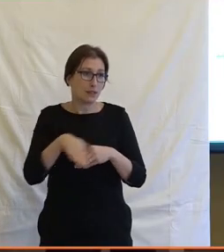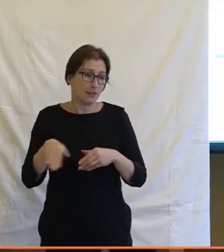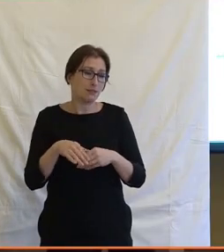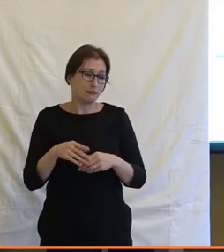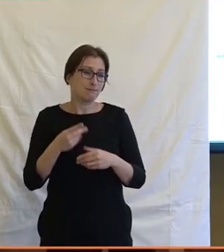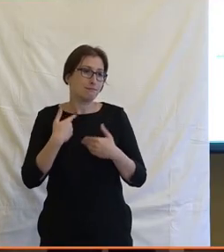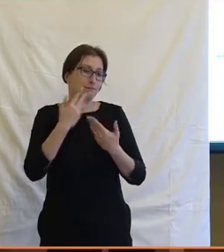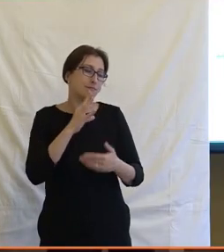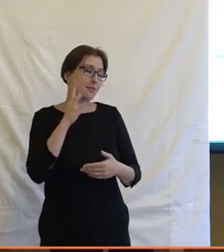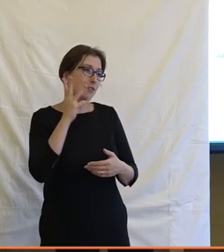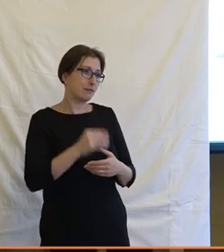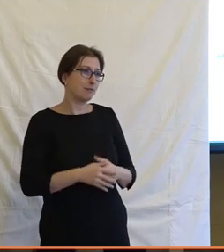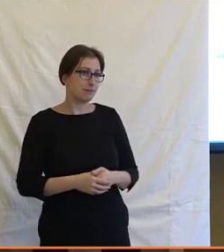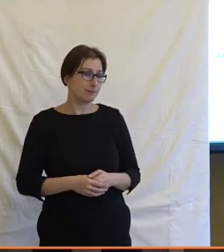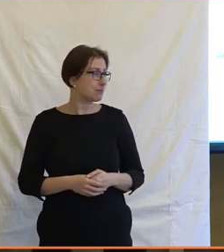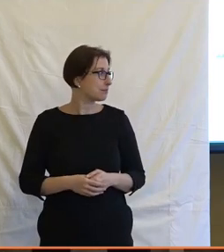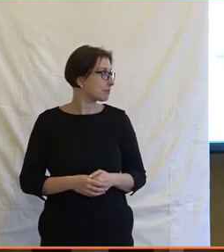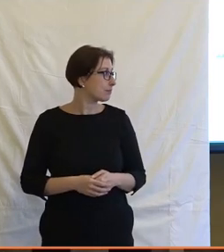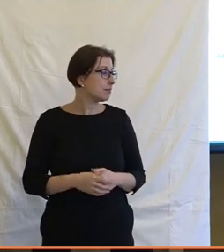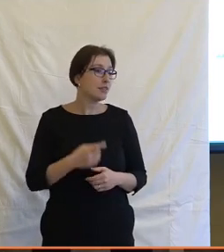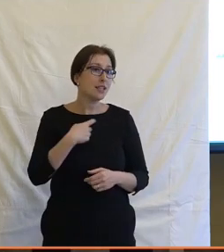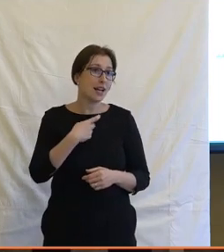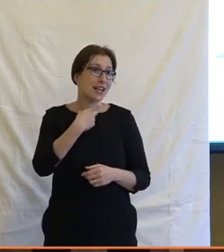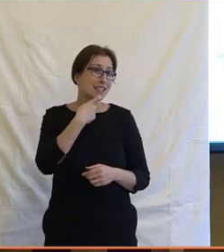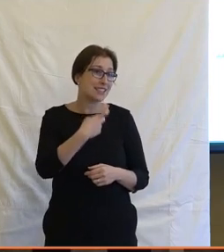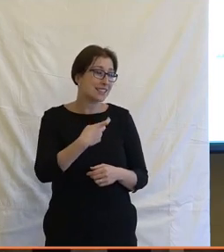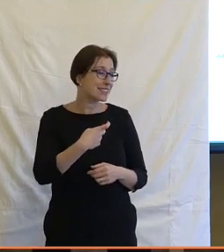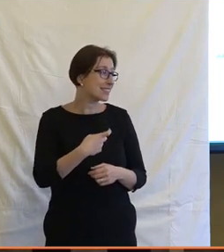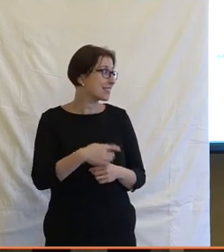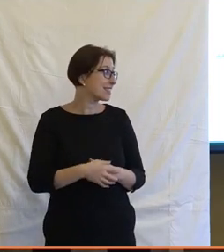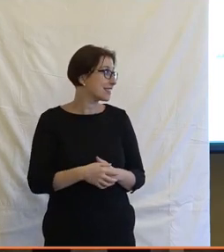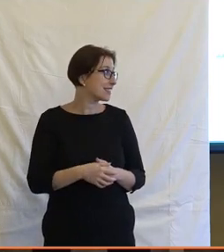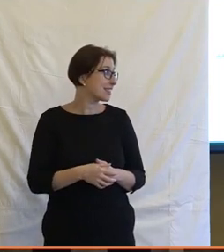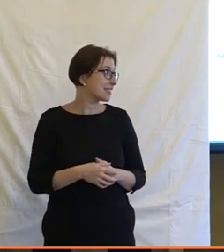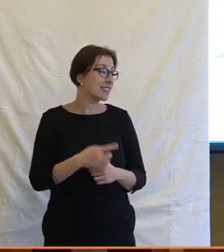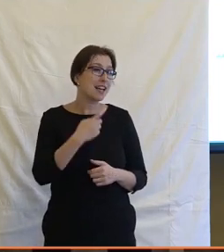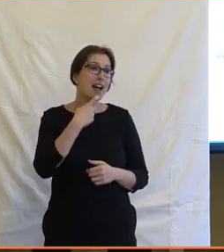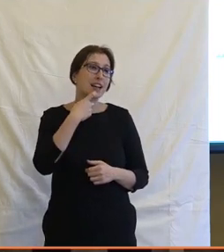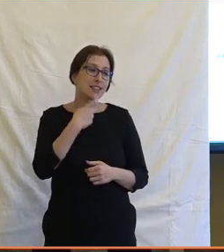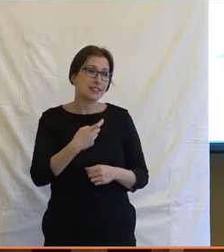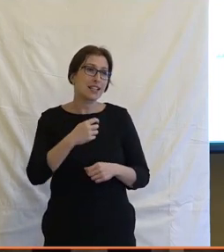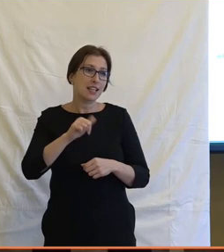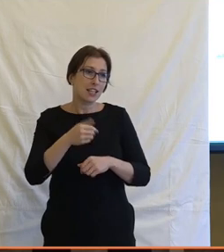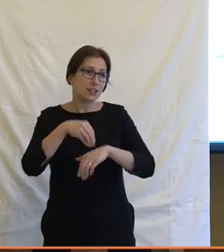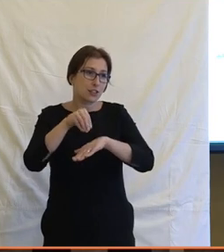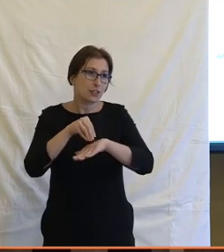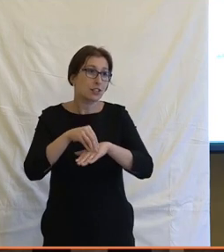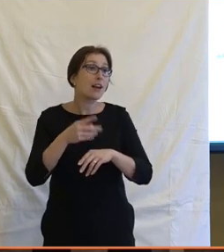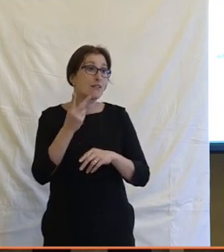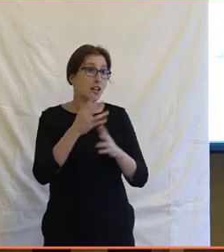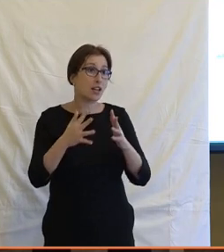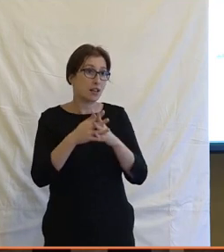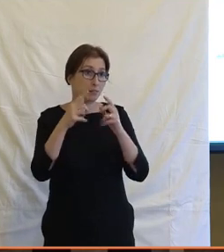Nádhera. Já bych se potom zeptala, Dito. Jo, je to slyšet. Já jsem ty virtuální brýle